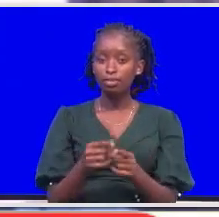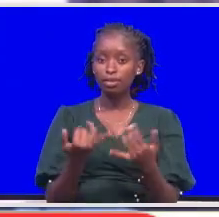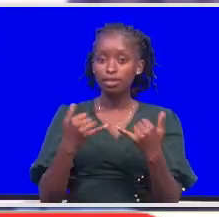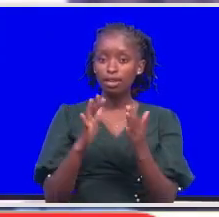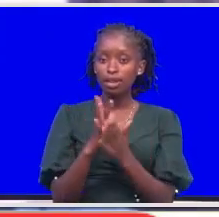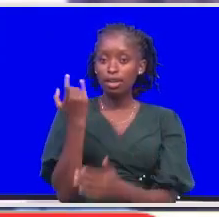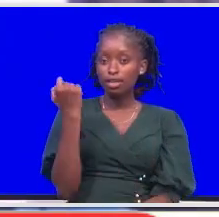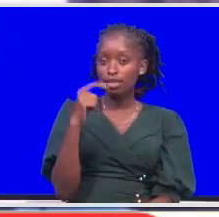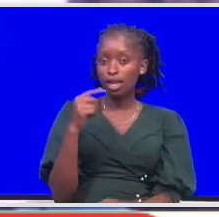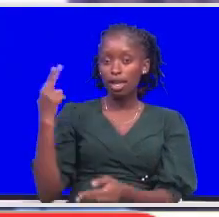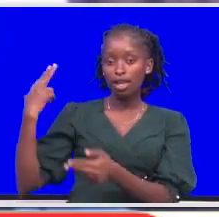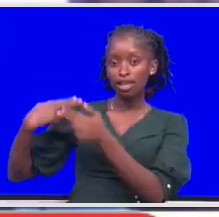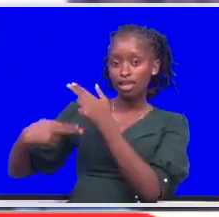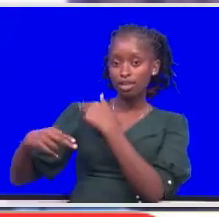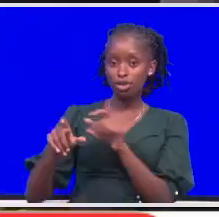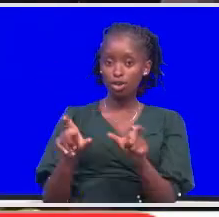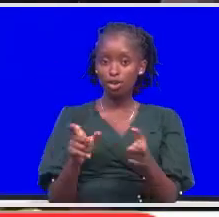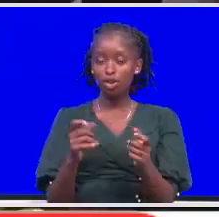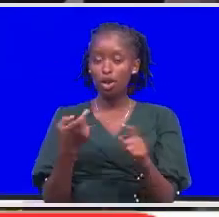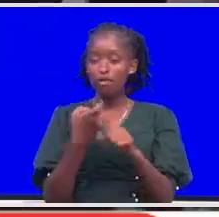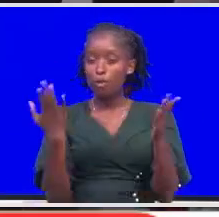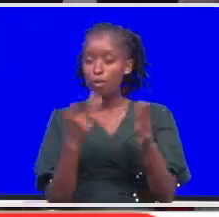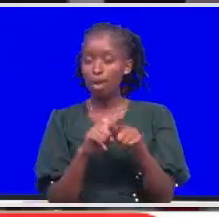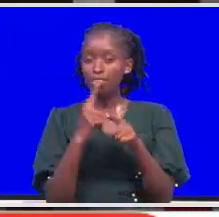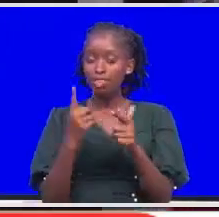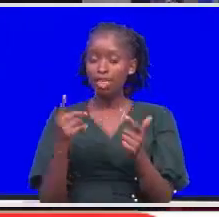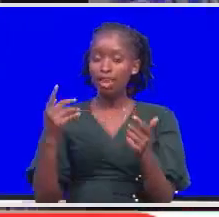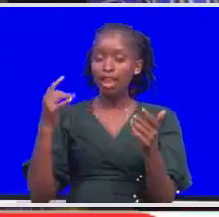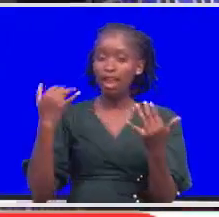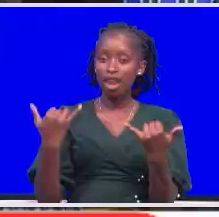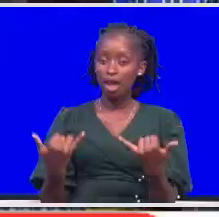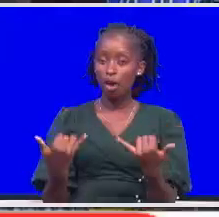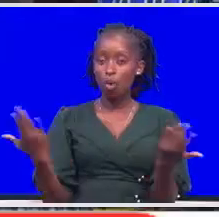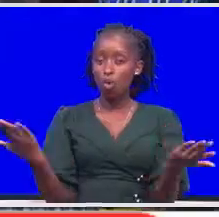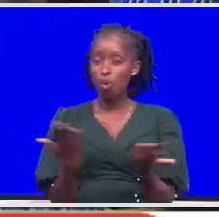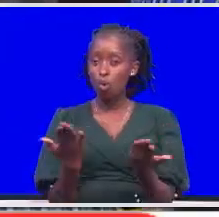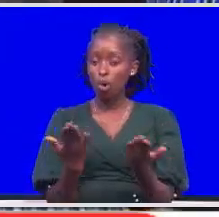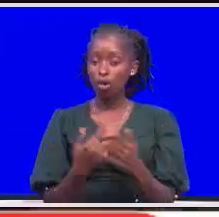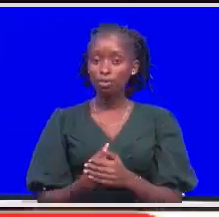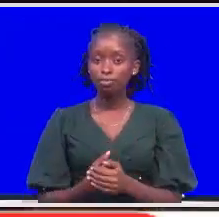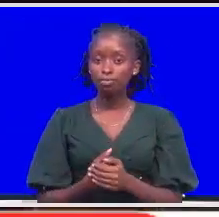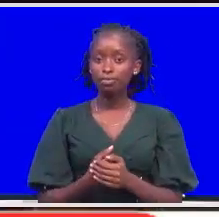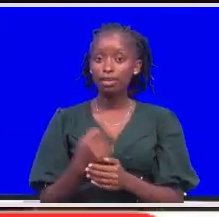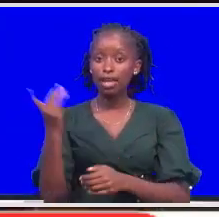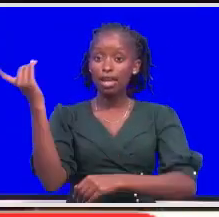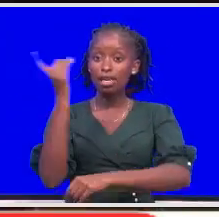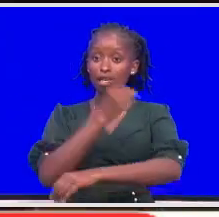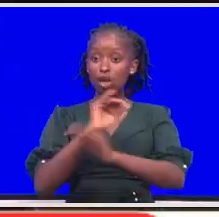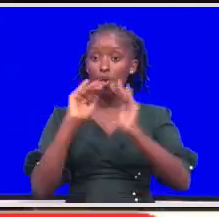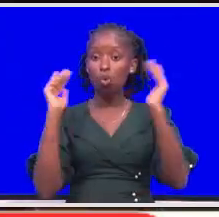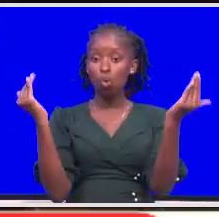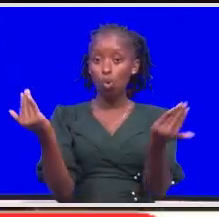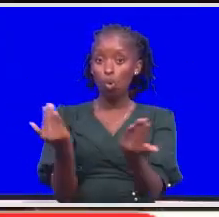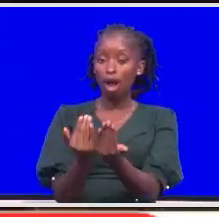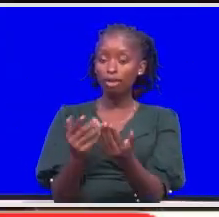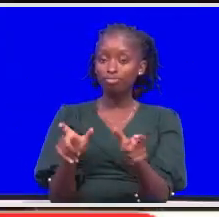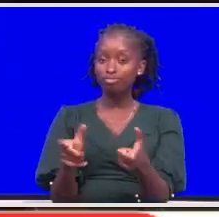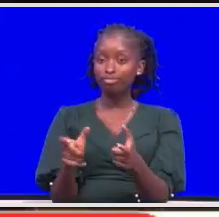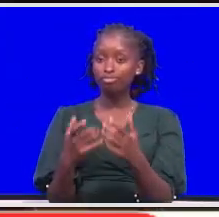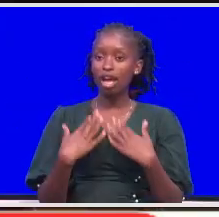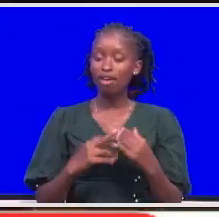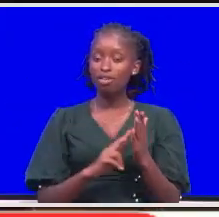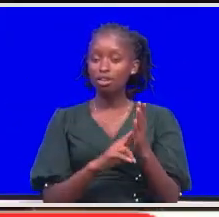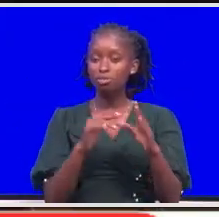historia ya redio, mahali imetoka na mahali imefika. Kwingineko, siku ya redio ulimwenguni iliadhimishwa katika kaunti ya Kisii,